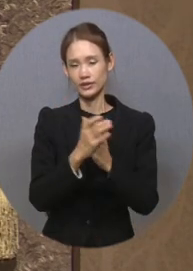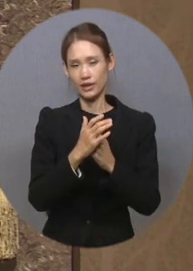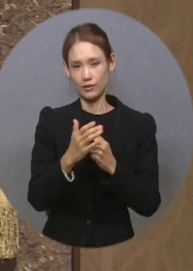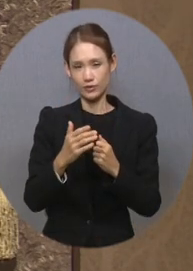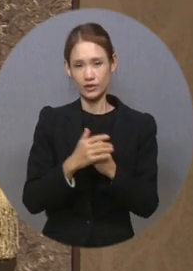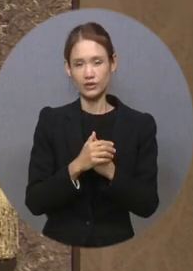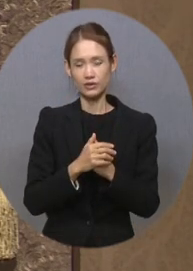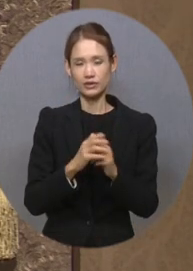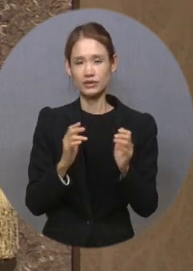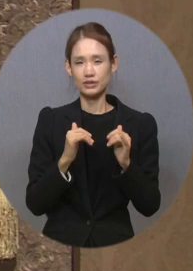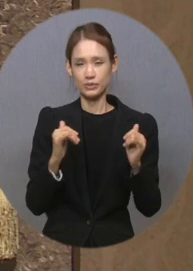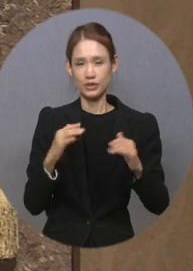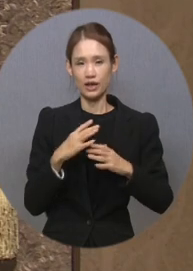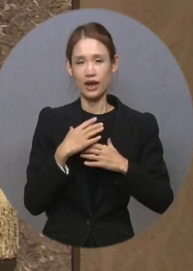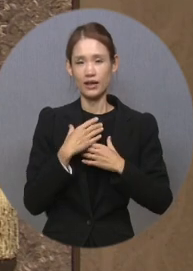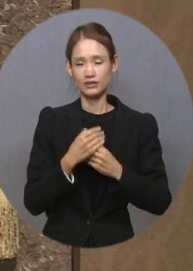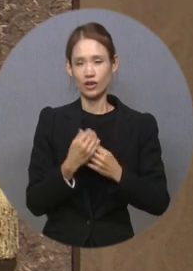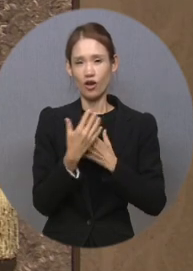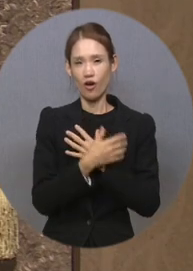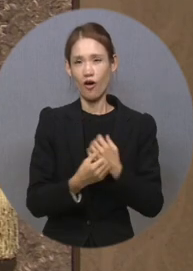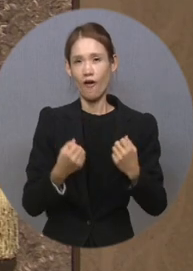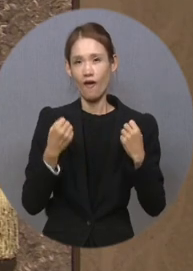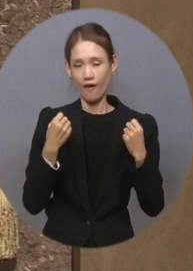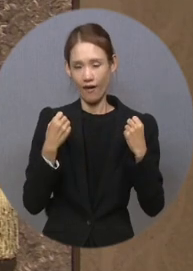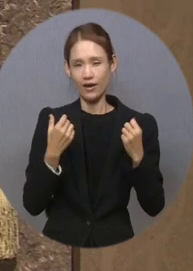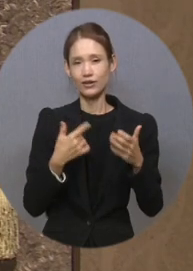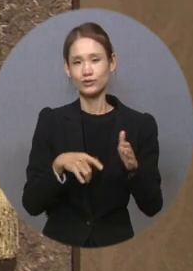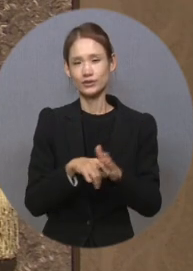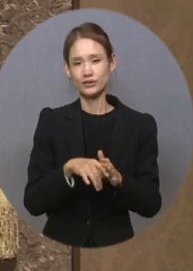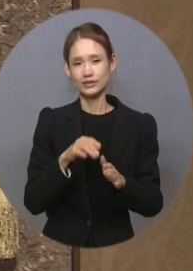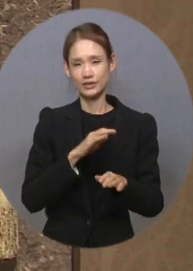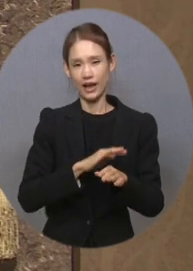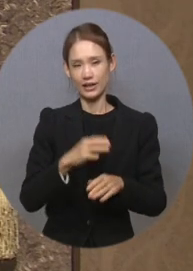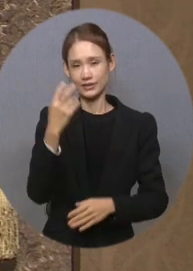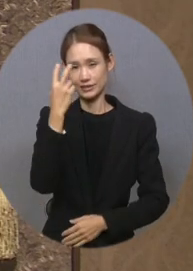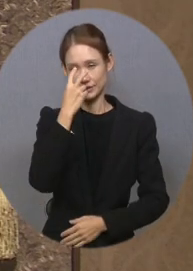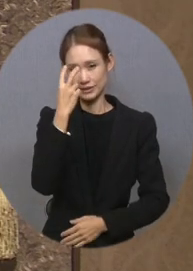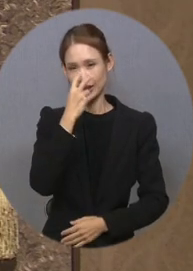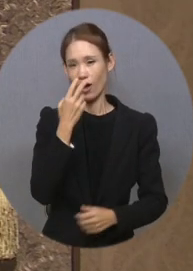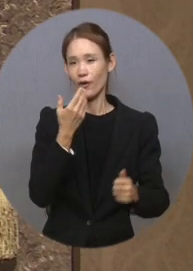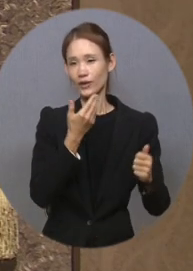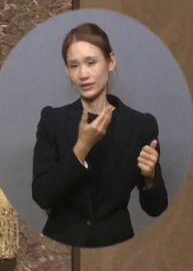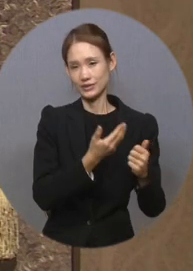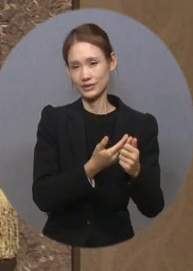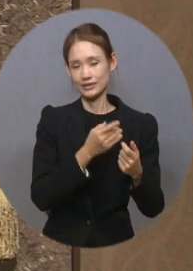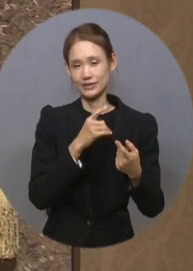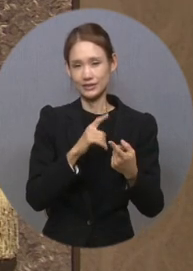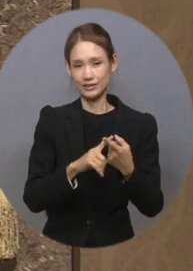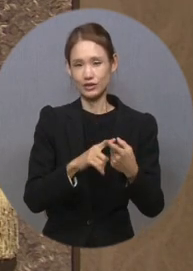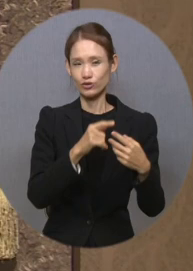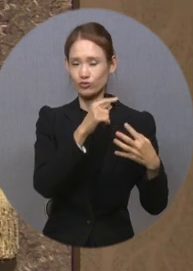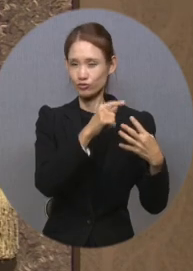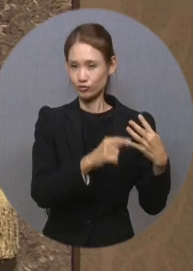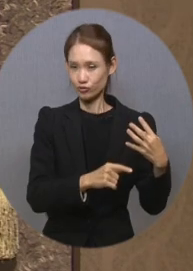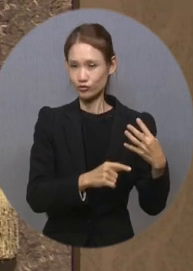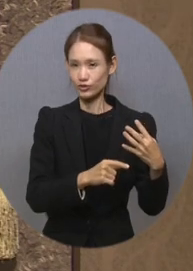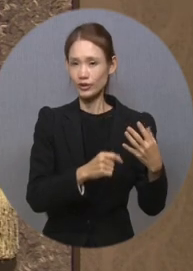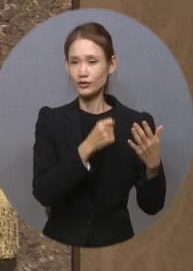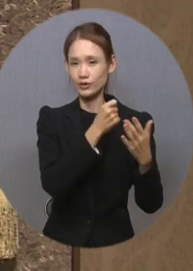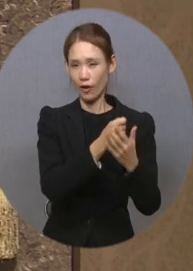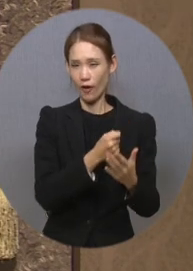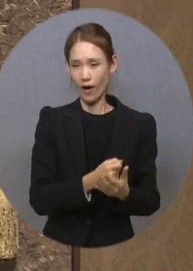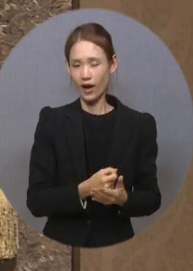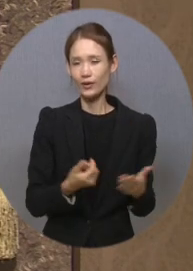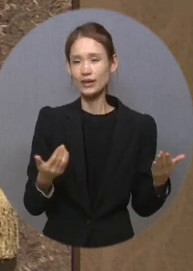시민들 안전하고 건강하시도록 잘 지켜드리는 거. 예, 이런 쪽에 우선순위를 두고 일을